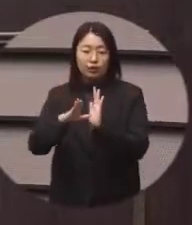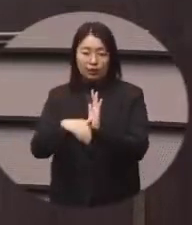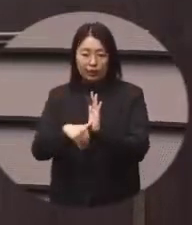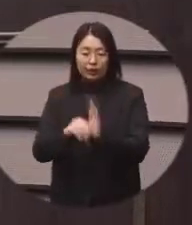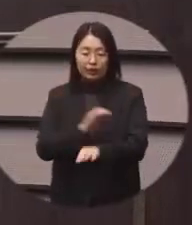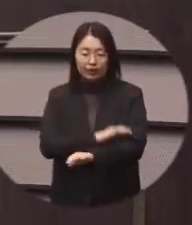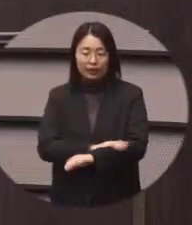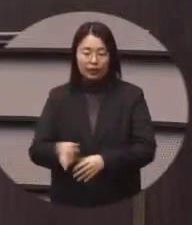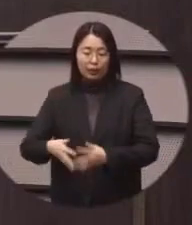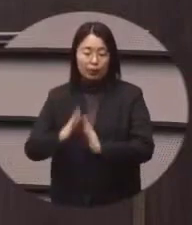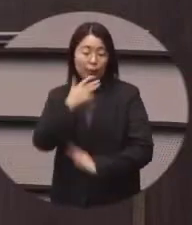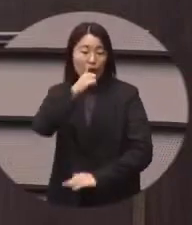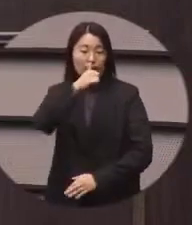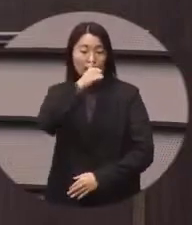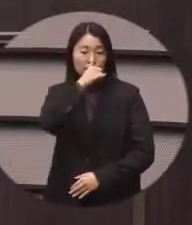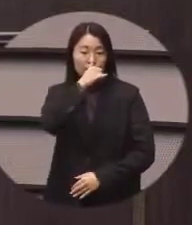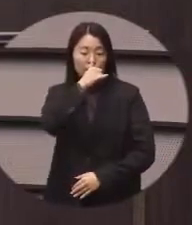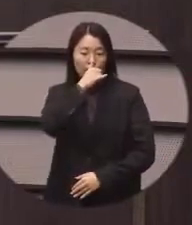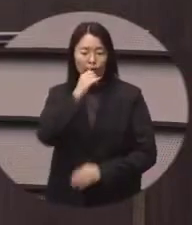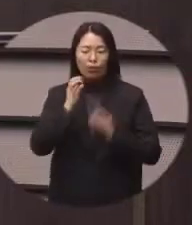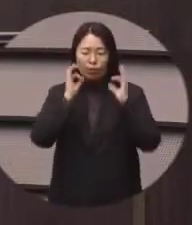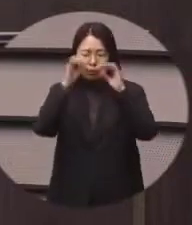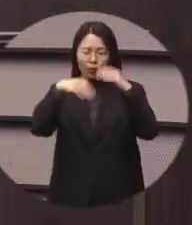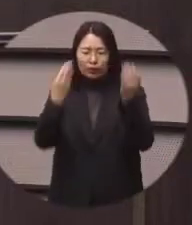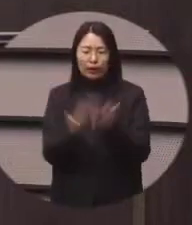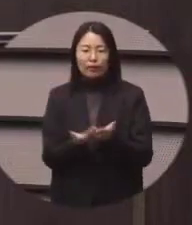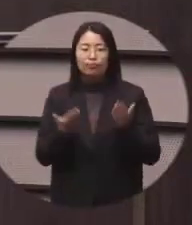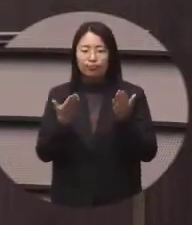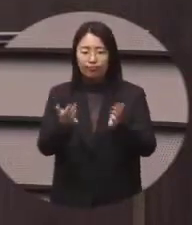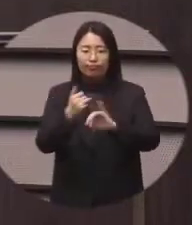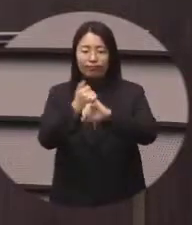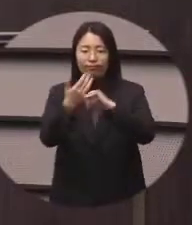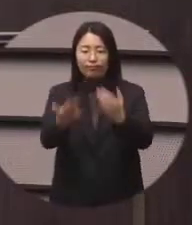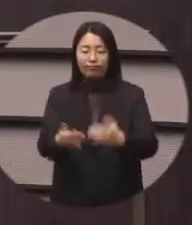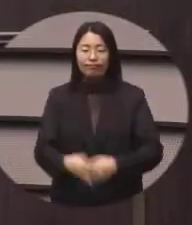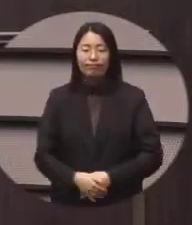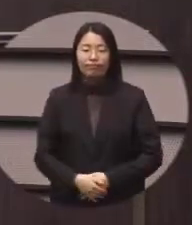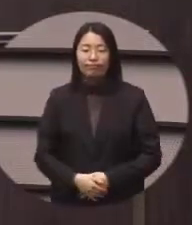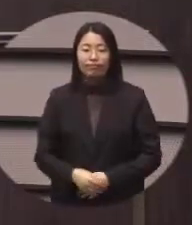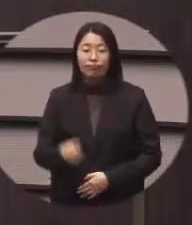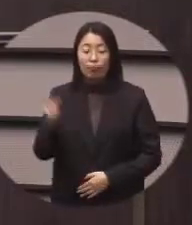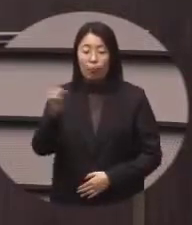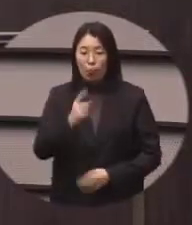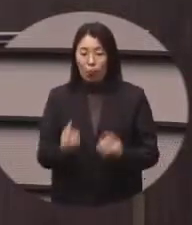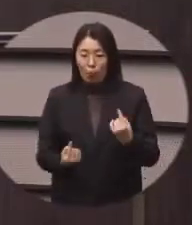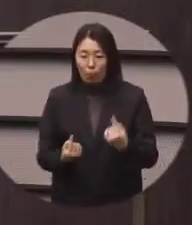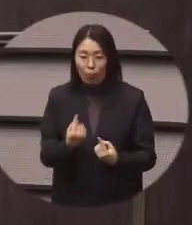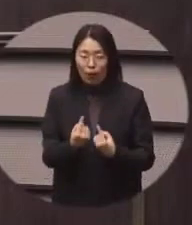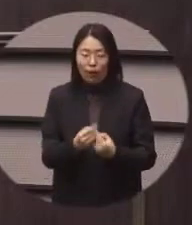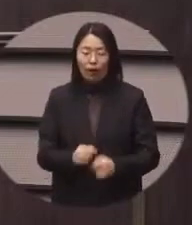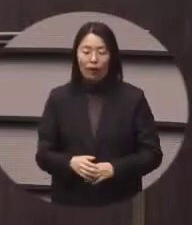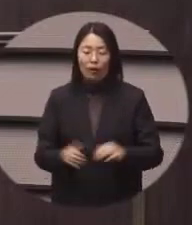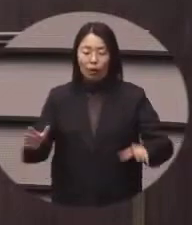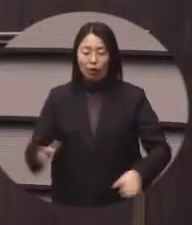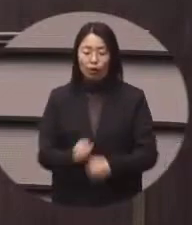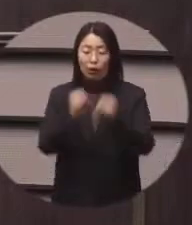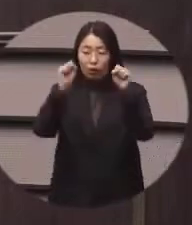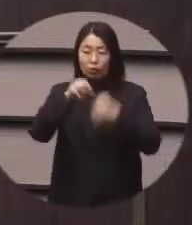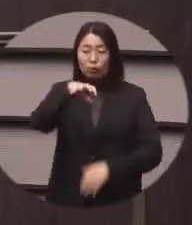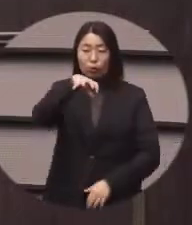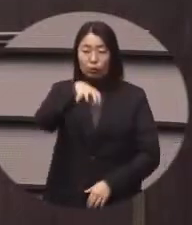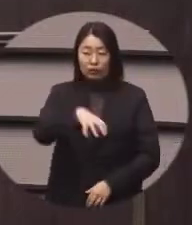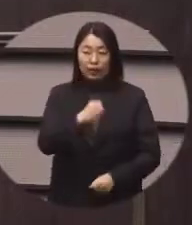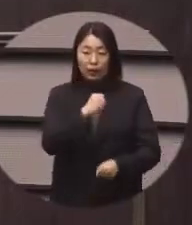현장실사 대응에 전력을 다하겠습니다. 무엇보다 종합운동장 완공과 함께